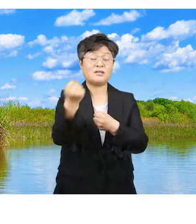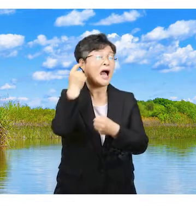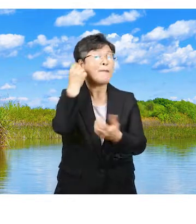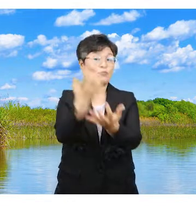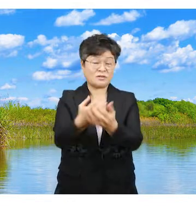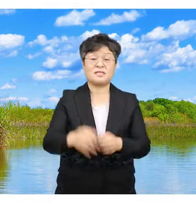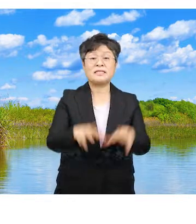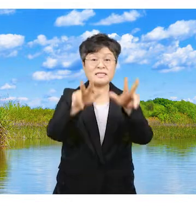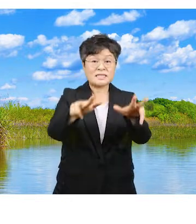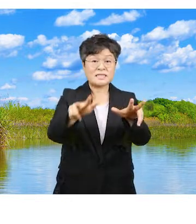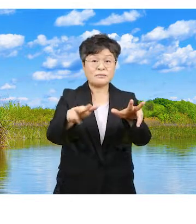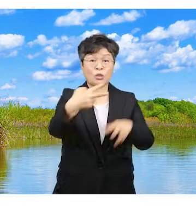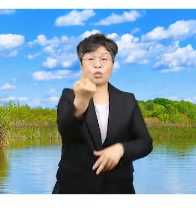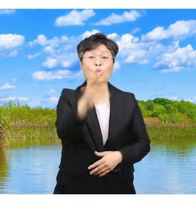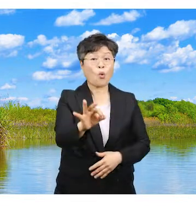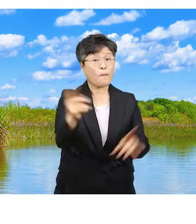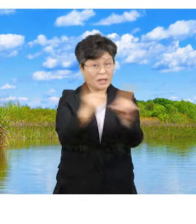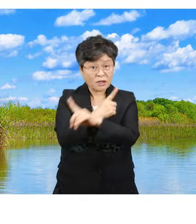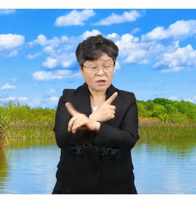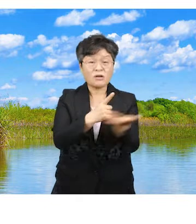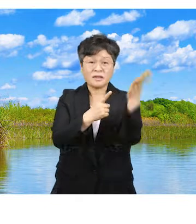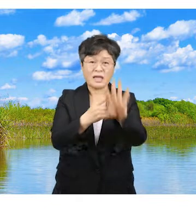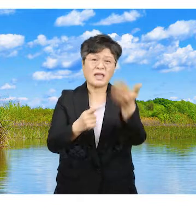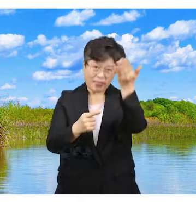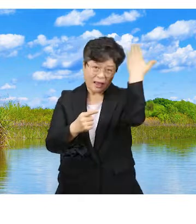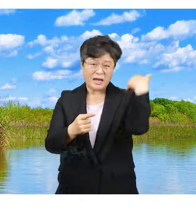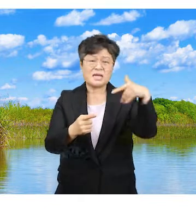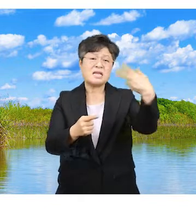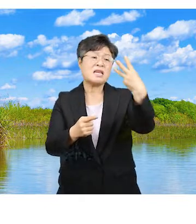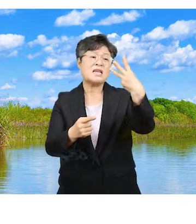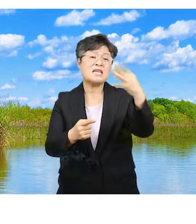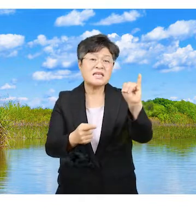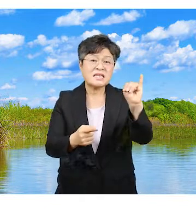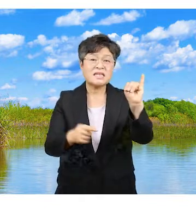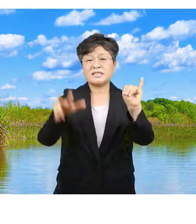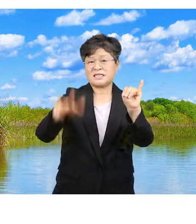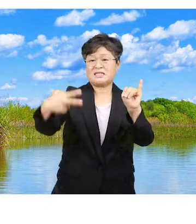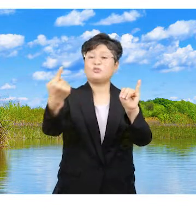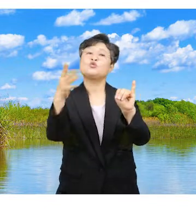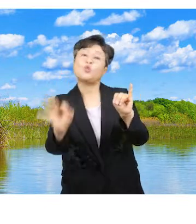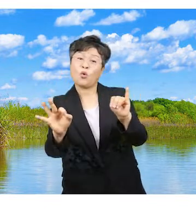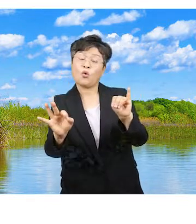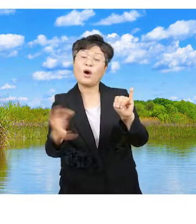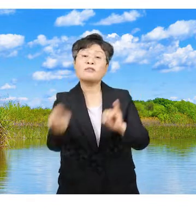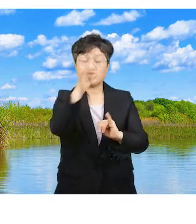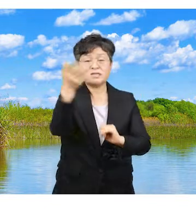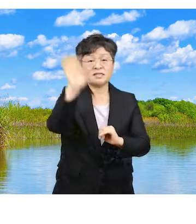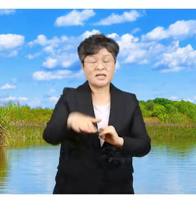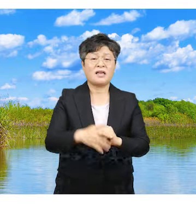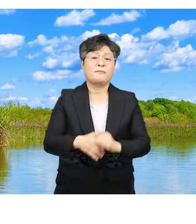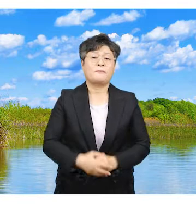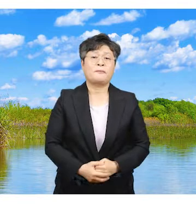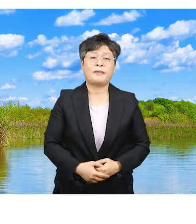이제 다 동이라고 하죠. 지금은 원천동 이렇게 부르지 않습니까? 이 동이라고 하는 그런 행정구역이 생기기